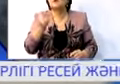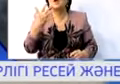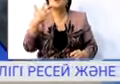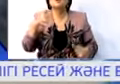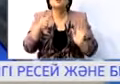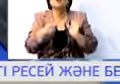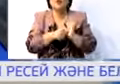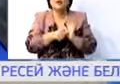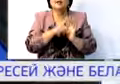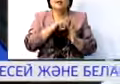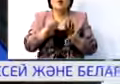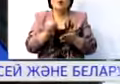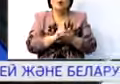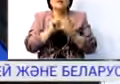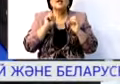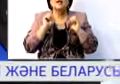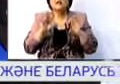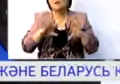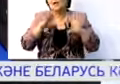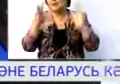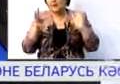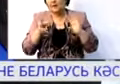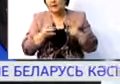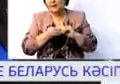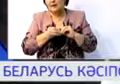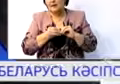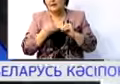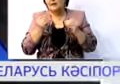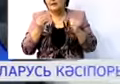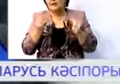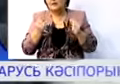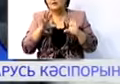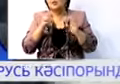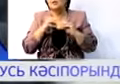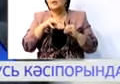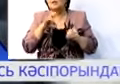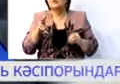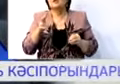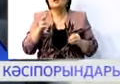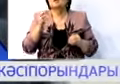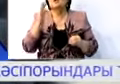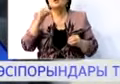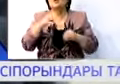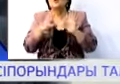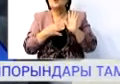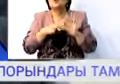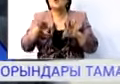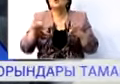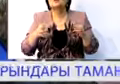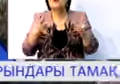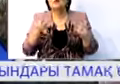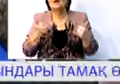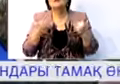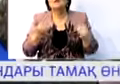56 үміткер құжаттарын тапсырды. Нәтижесінде қаржы көлемі 15 миллион 100 мың болатын 19 жоба мақұлданып